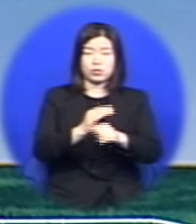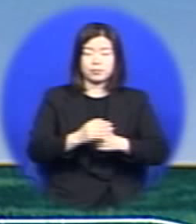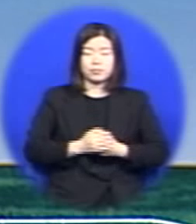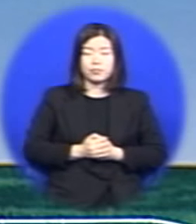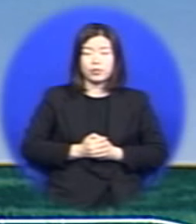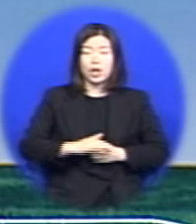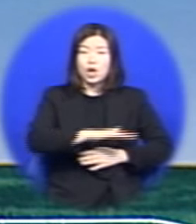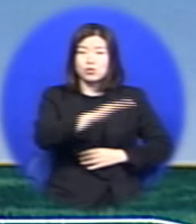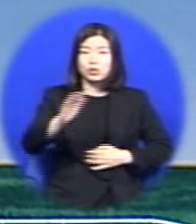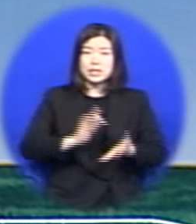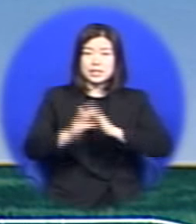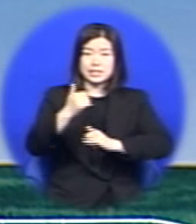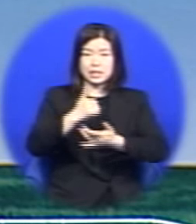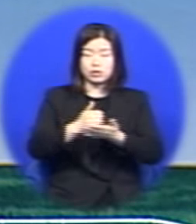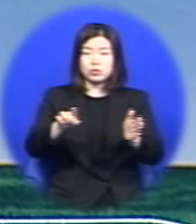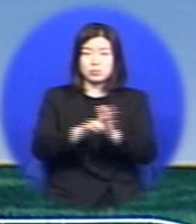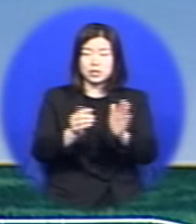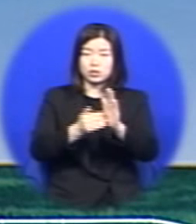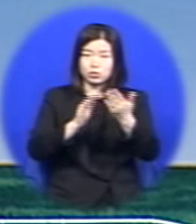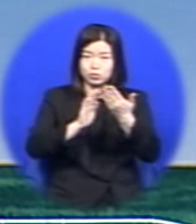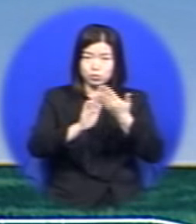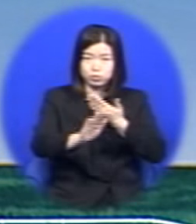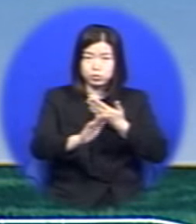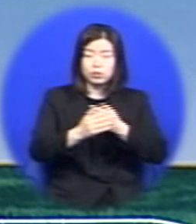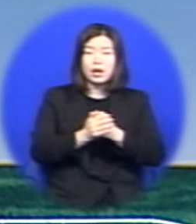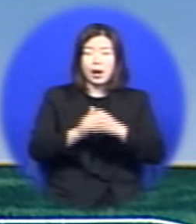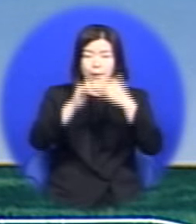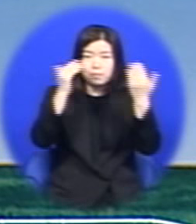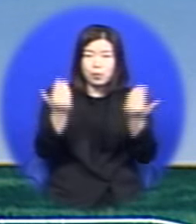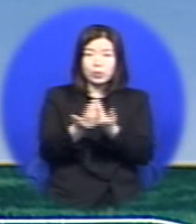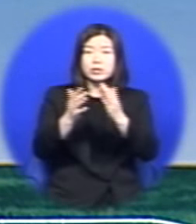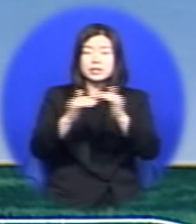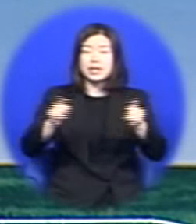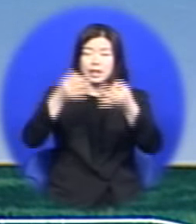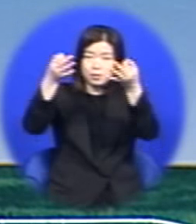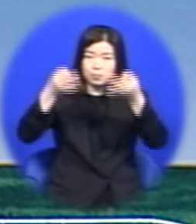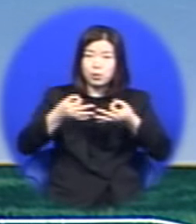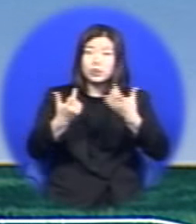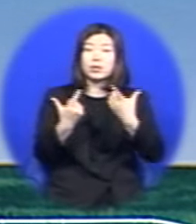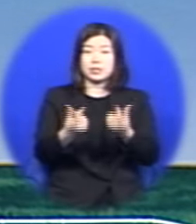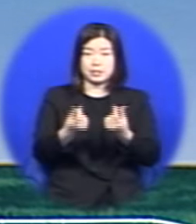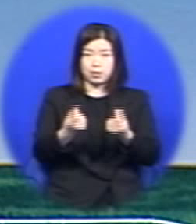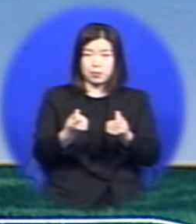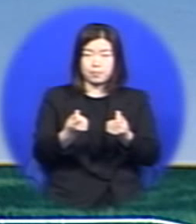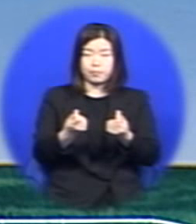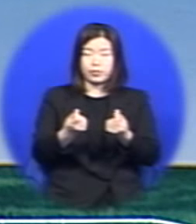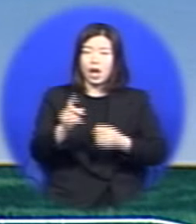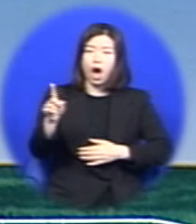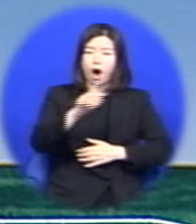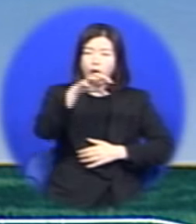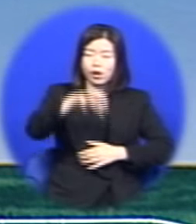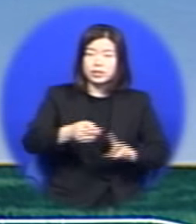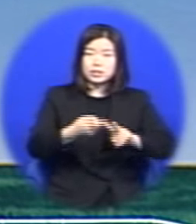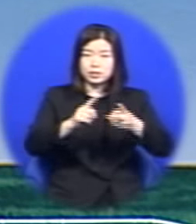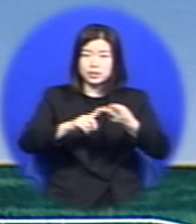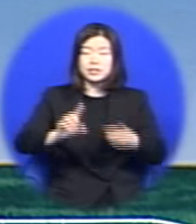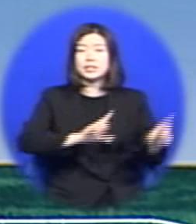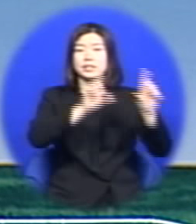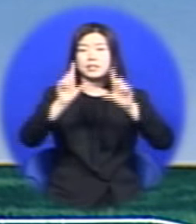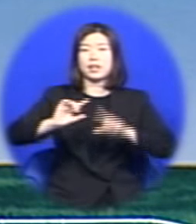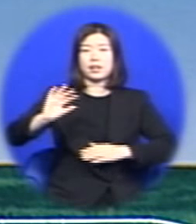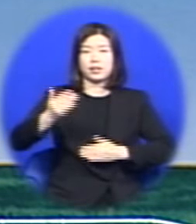여러분, 우리는 예수 믿고 난 다음에 이제는 모든 사람이 다 보는 듯이 어디서든지 그렇게 살아야